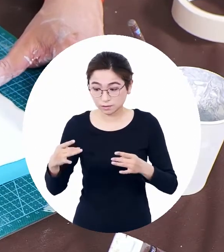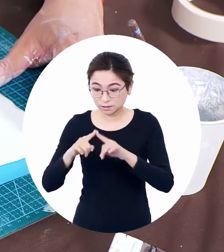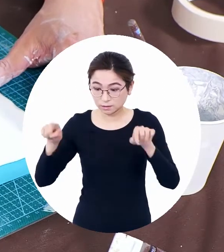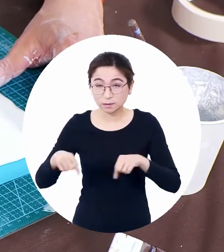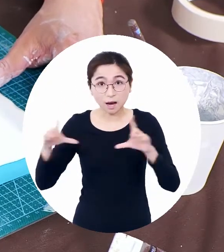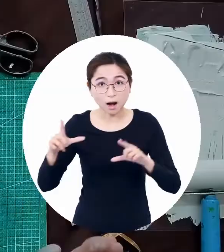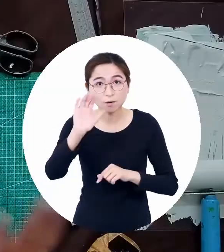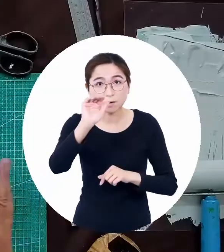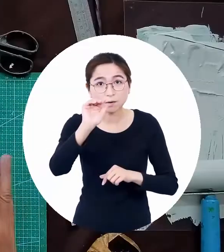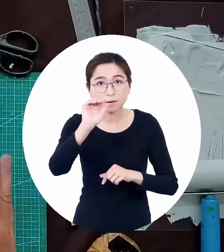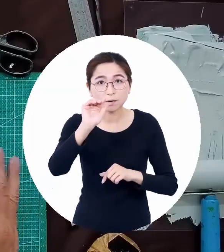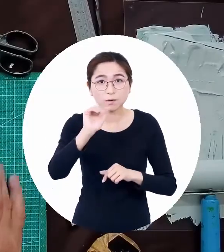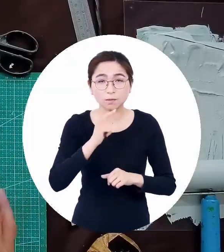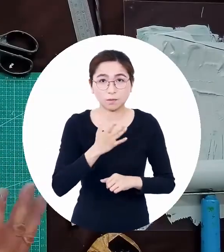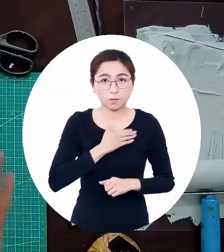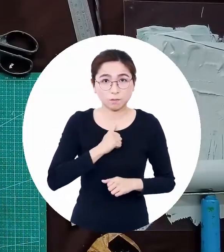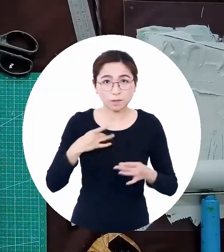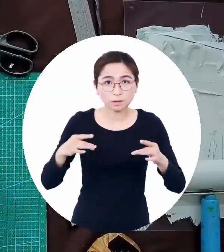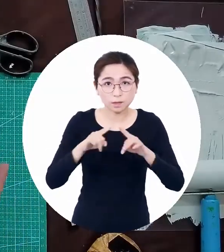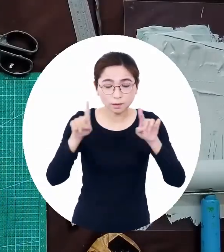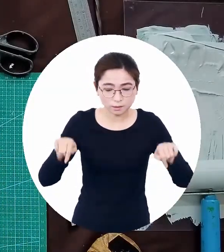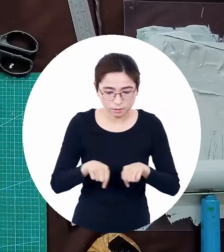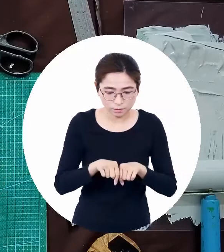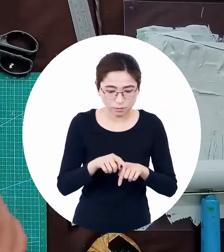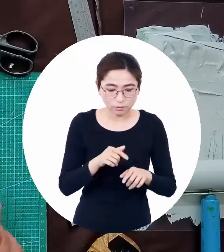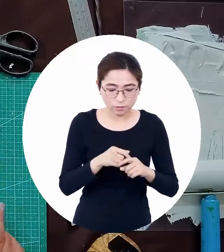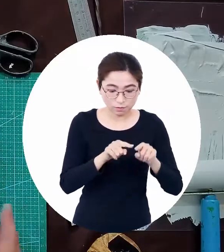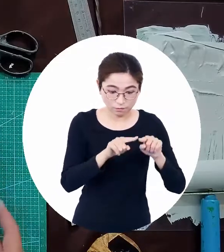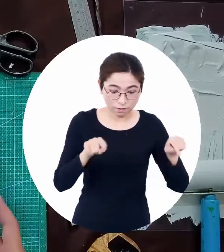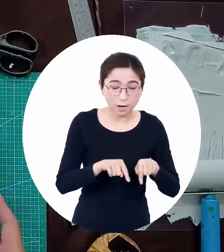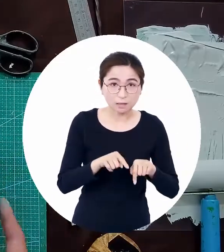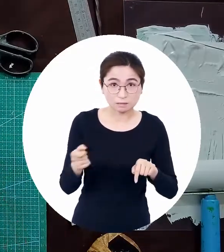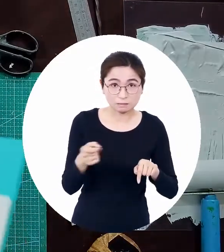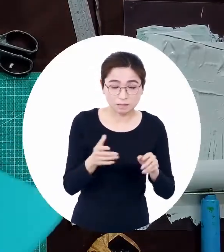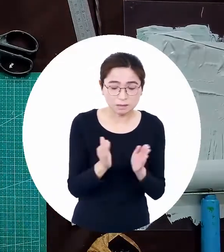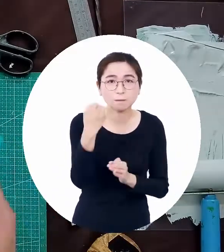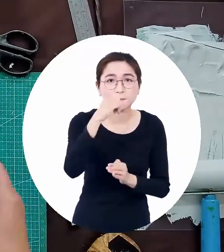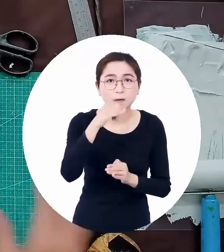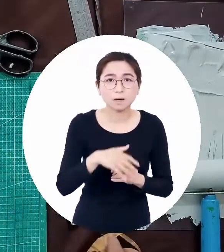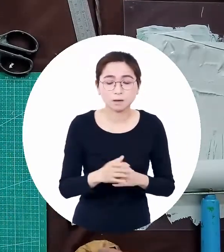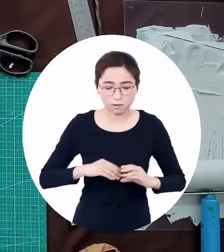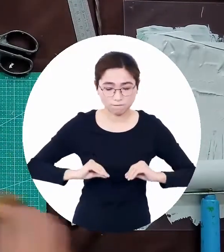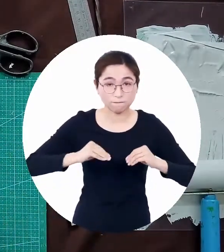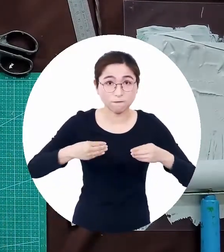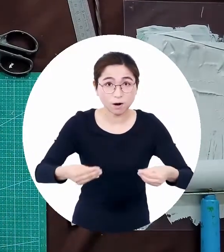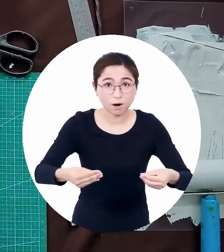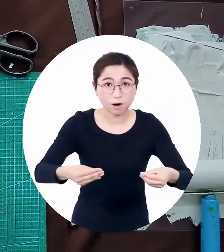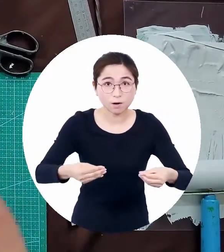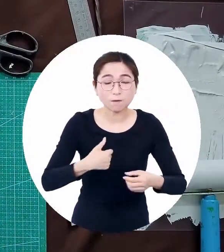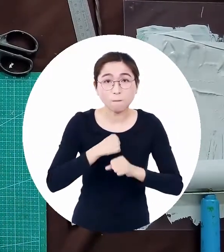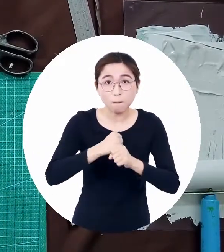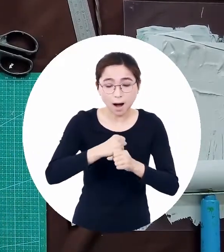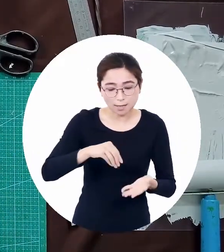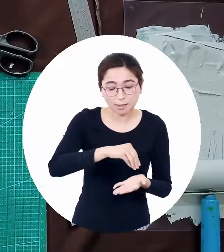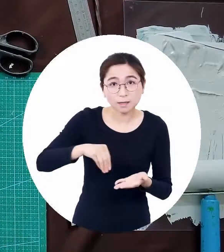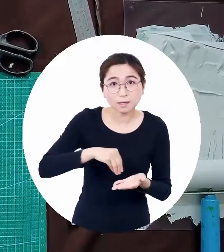都得。我哋準備張紙就唔可以細過塊板嘅。咁我哋反轉佢，咁咪用馬